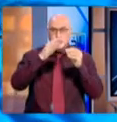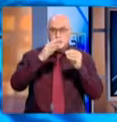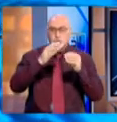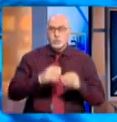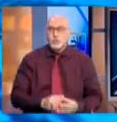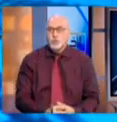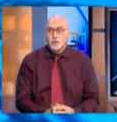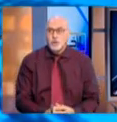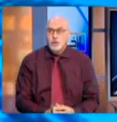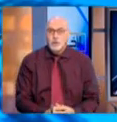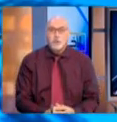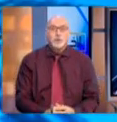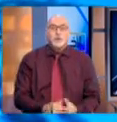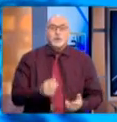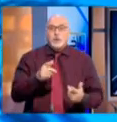والمتمثلة في